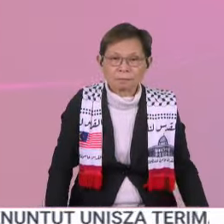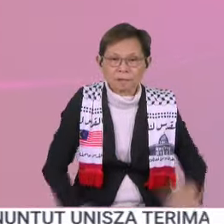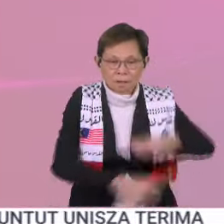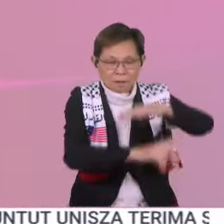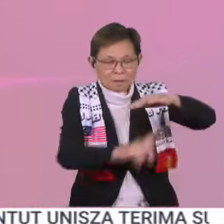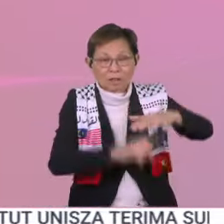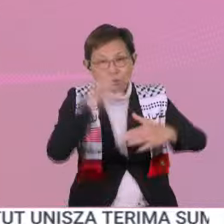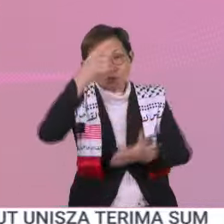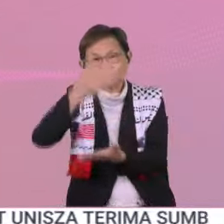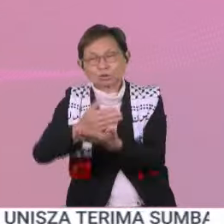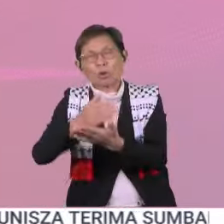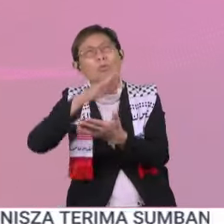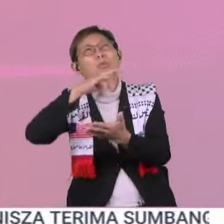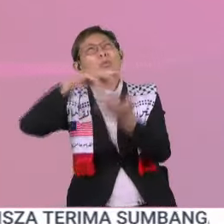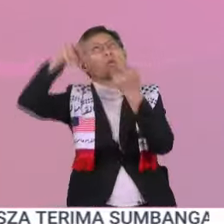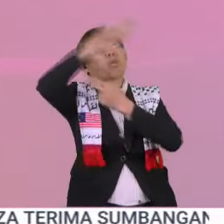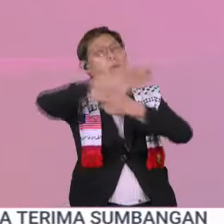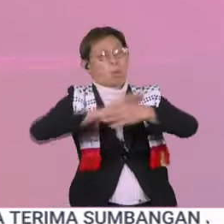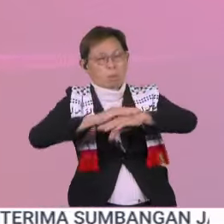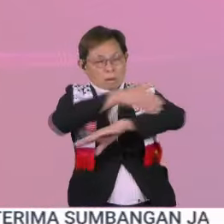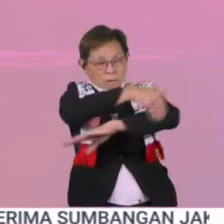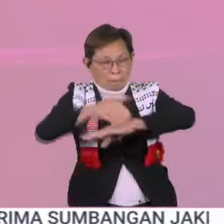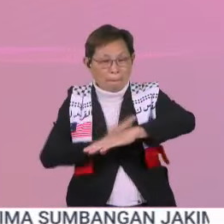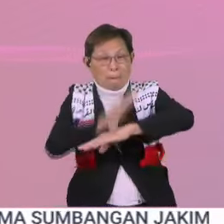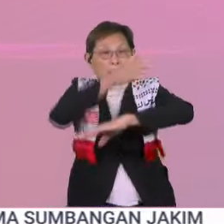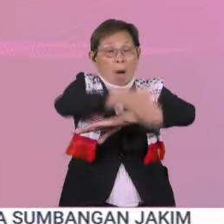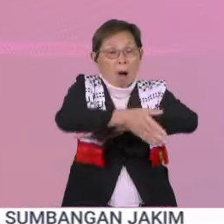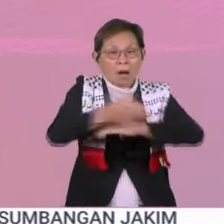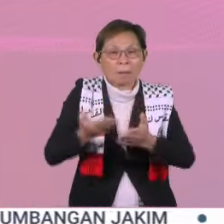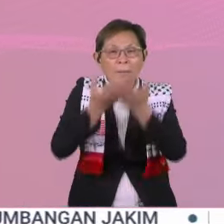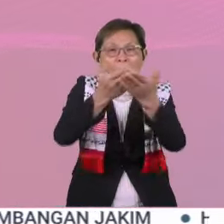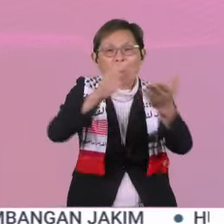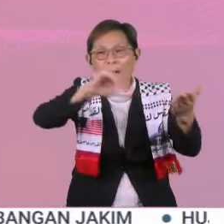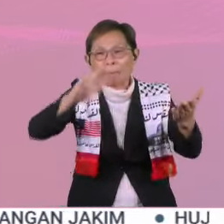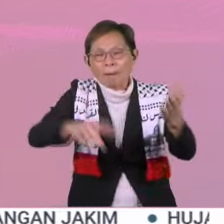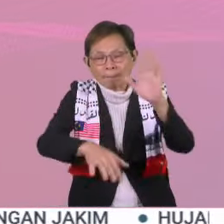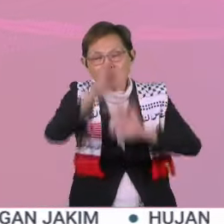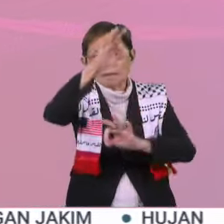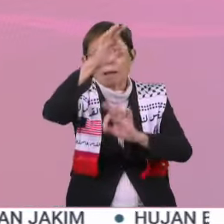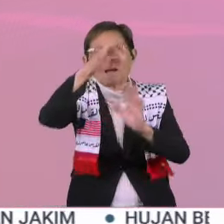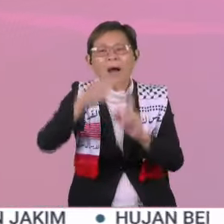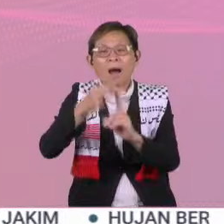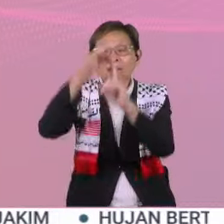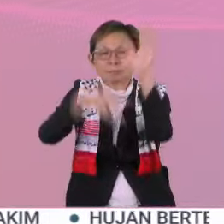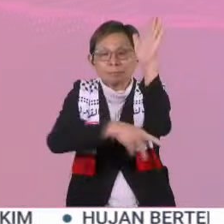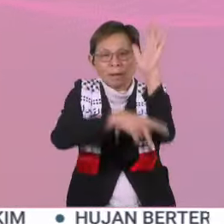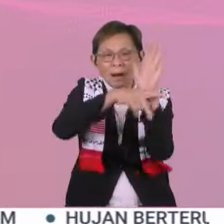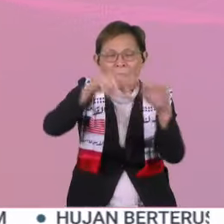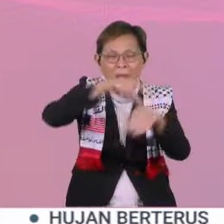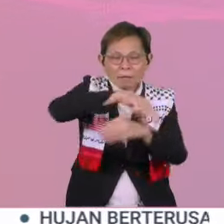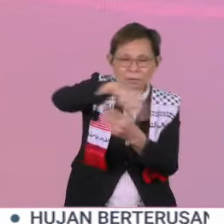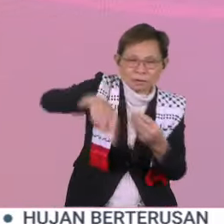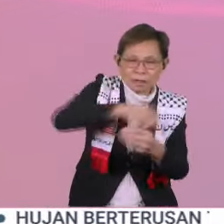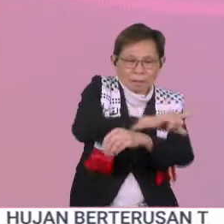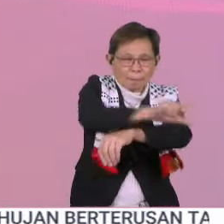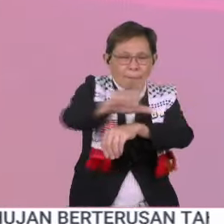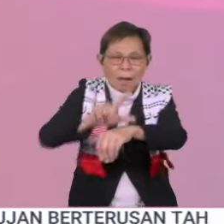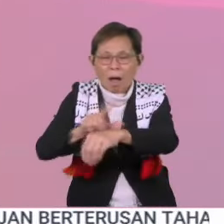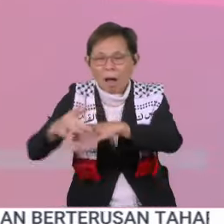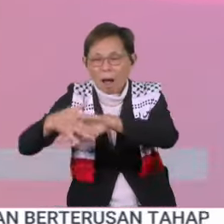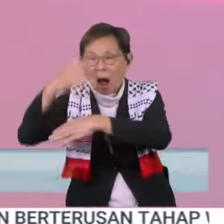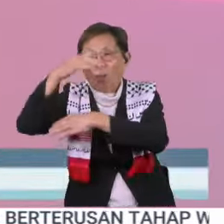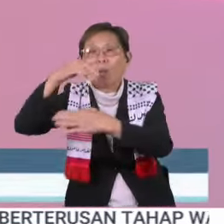Dasar bagi menangani jerebu merentas sempadan dijangka akan dibentangkan kepada jawatan kuasa pilihan khas Parlimen Alam Sekitar Sains dan Peladangan pada awal